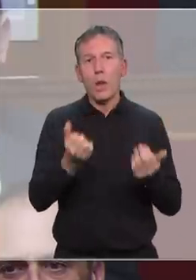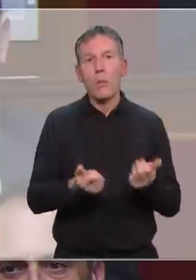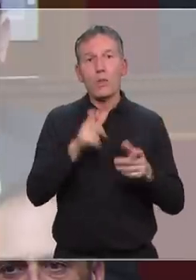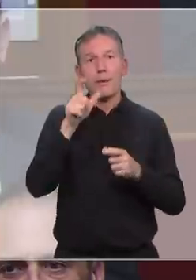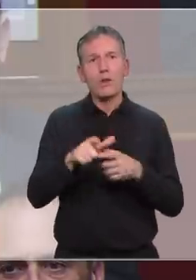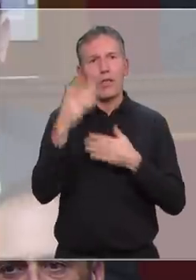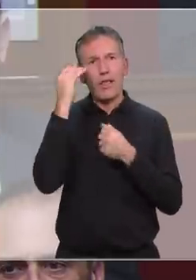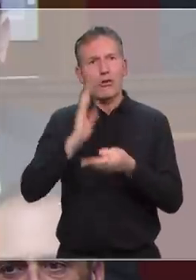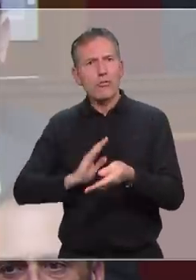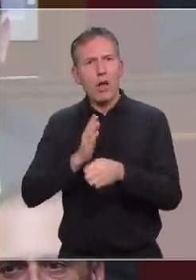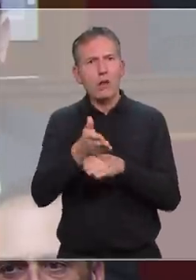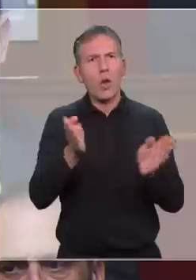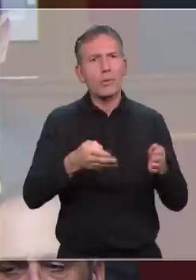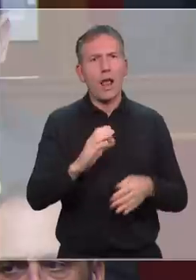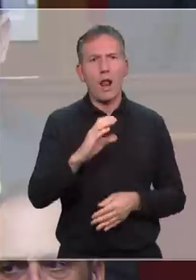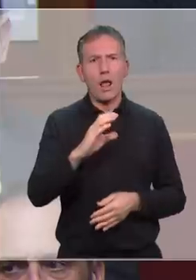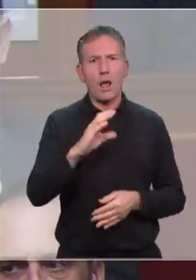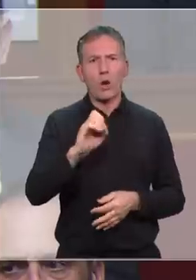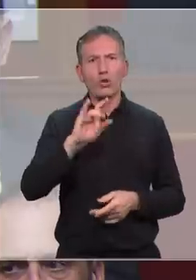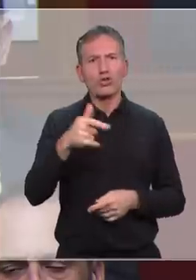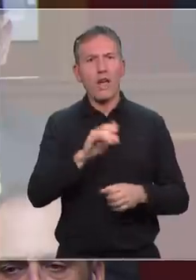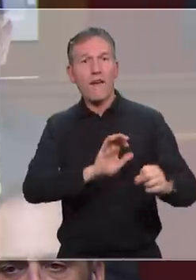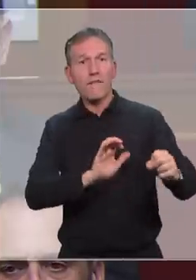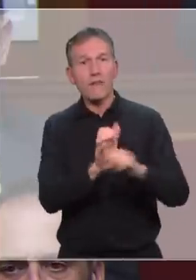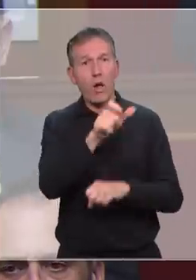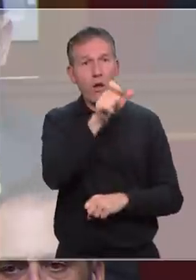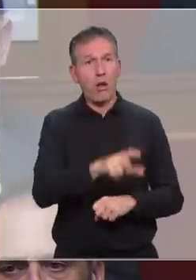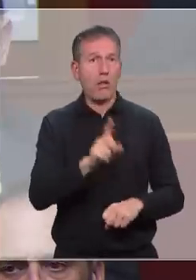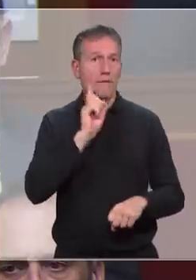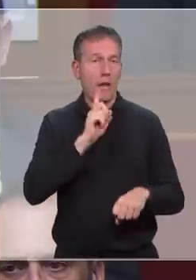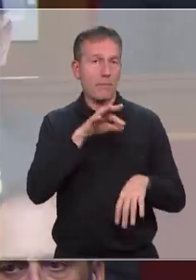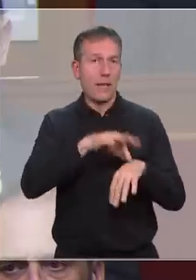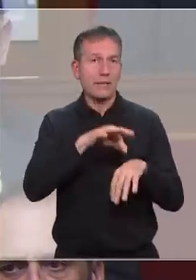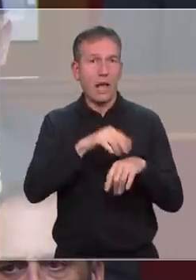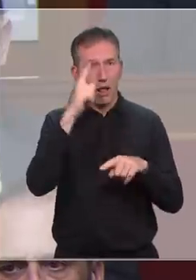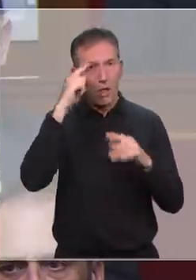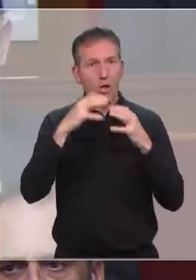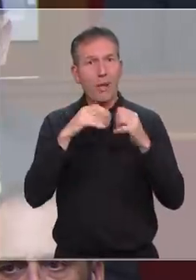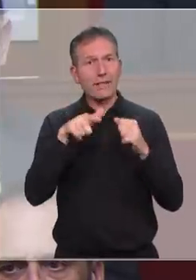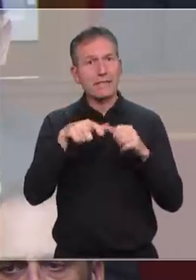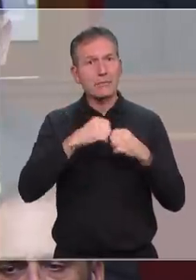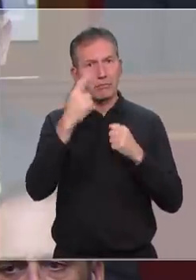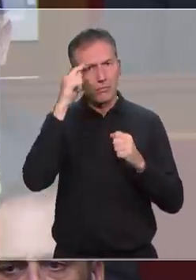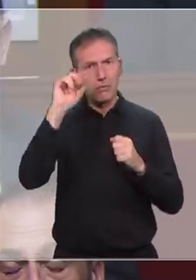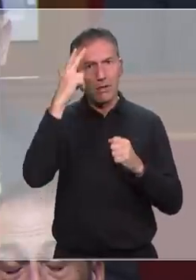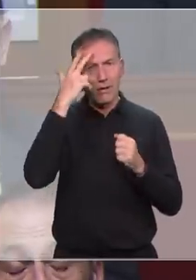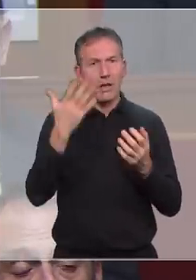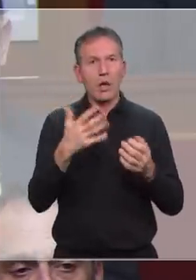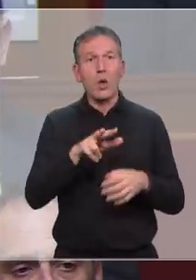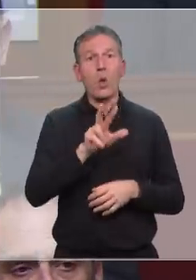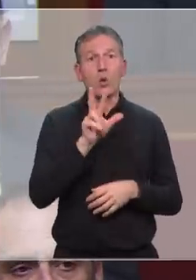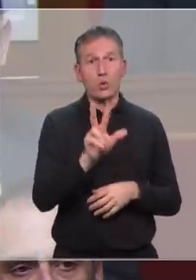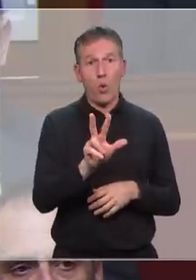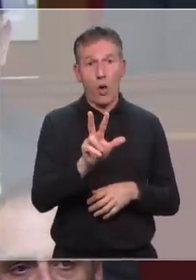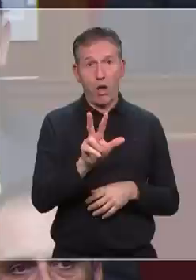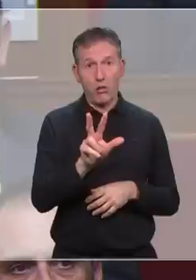étranger s'introduisait à l'hôpital Cochin et violait dans sa chambre une patiente victime d'un traumatisme crânien. Trois, Monsieur le ministre,